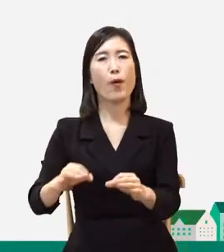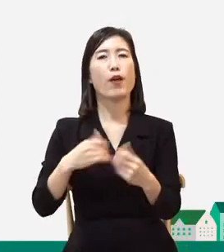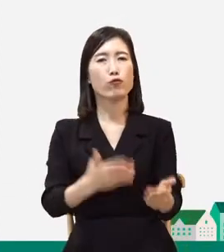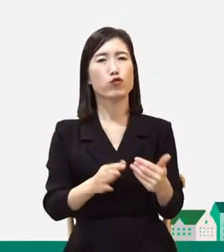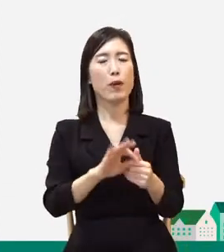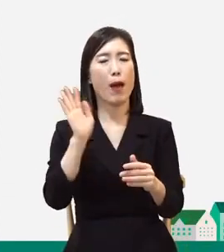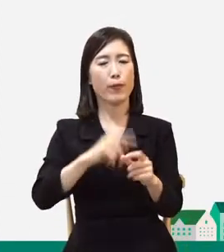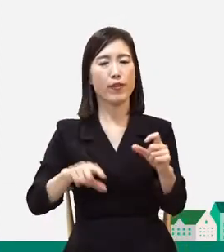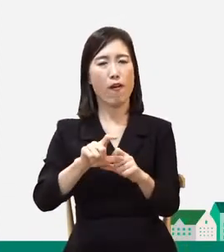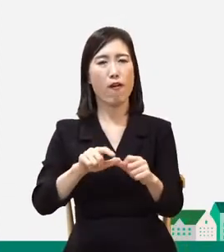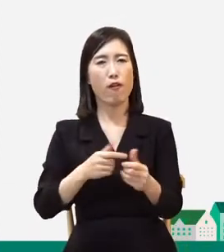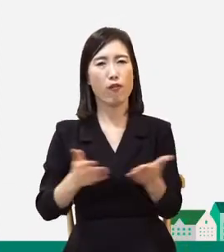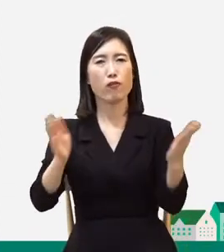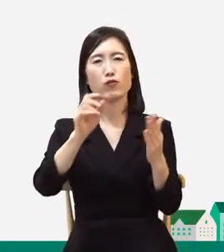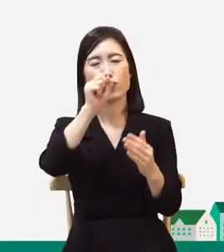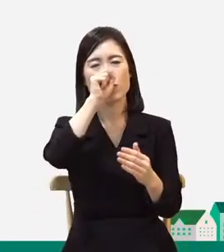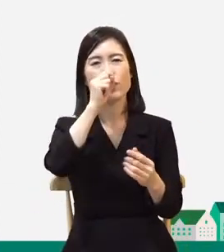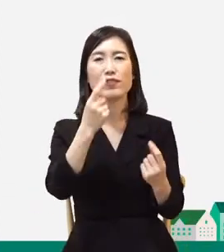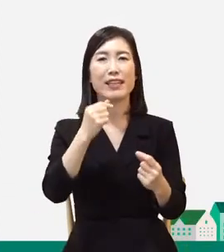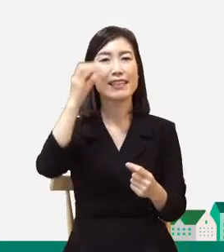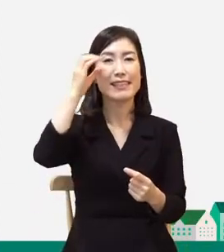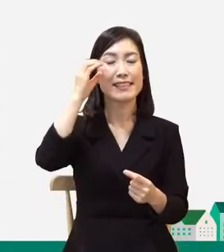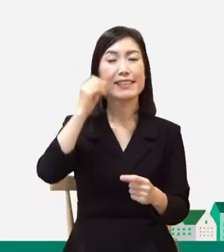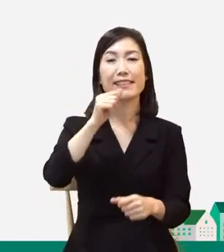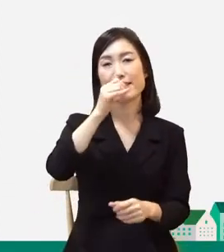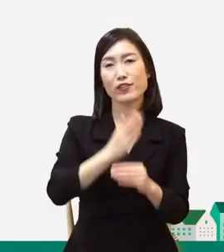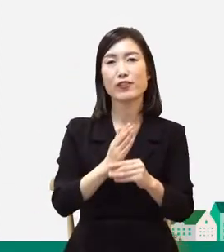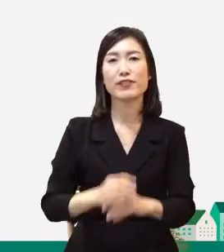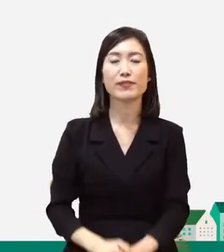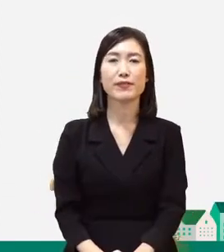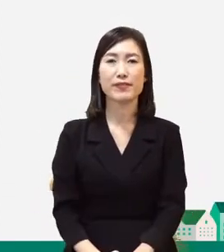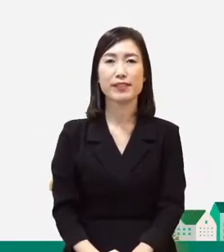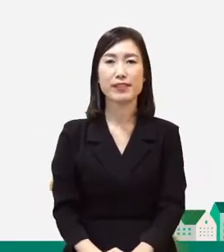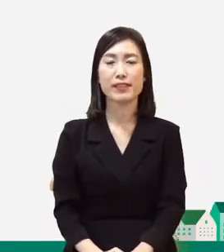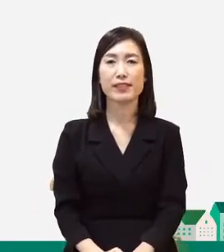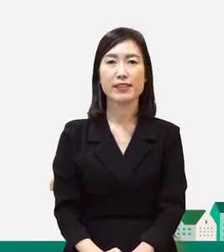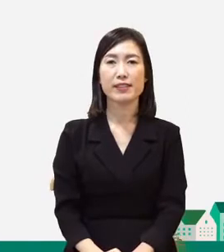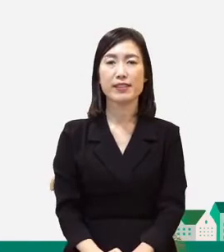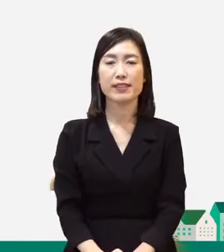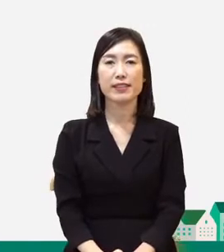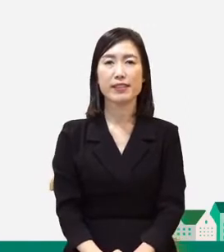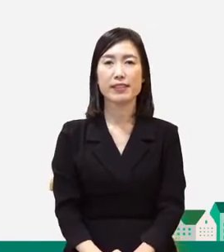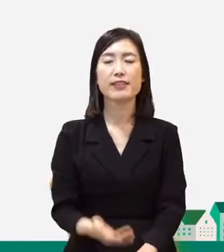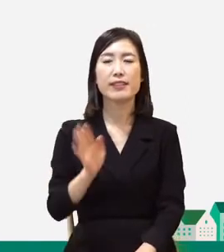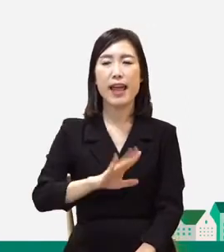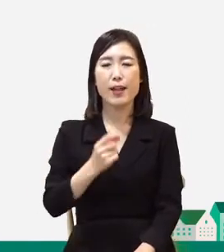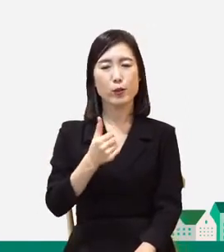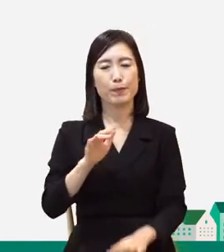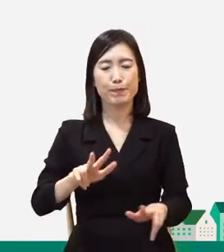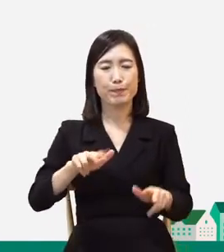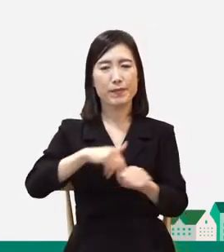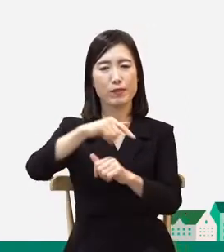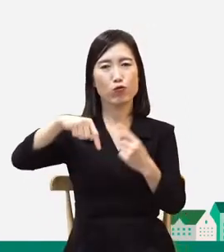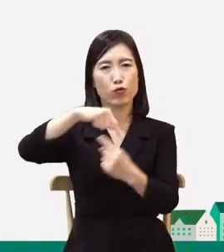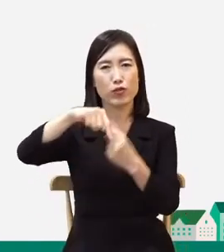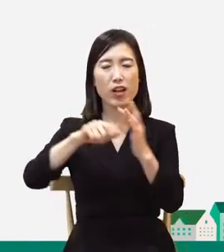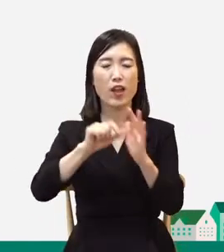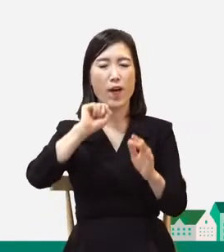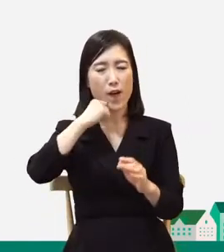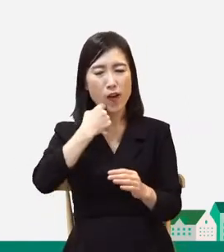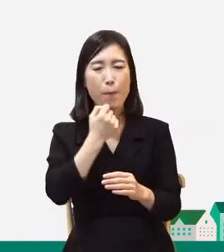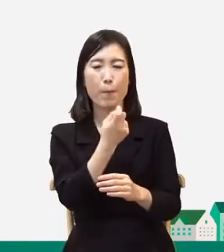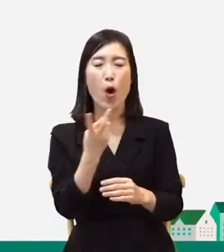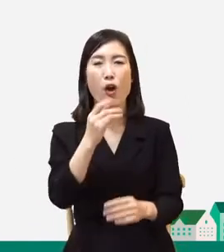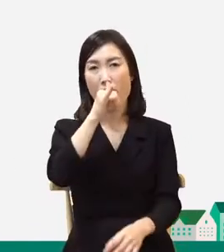있지 않을까라고 좀 기대해 볼 수 있을 것 같습니다. 그런데 이제 좀 어려운 부분들은 몇 가지가